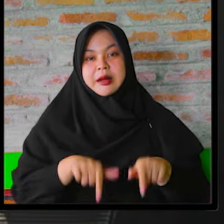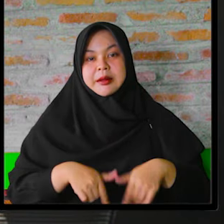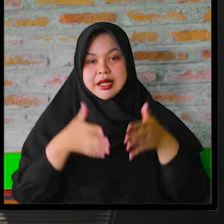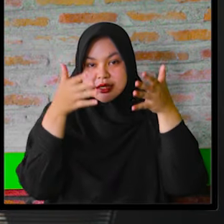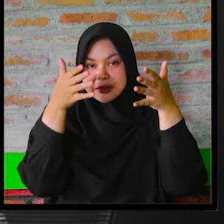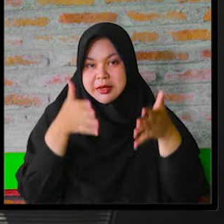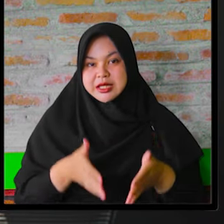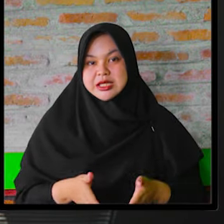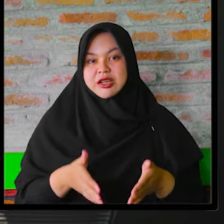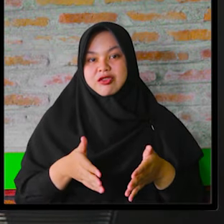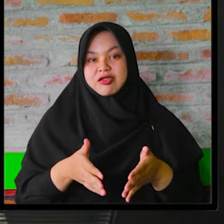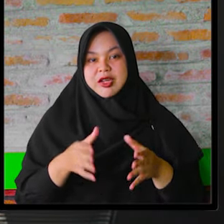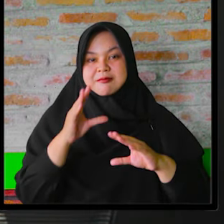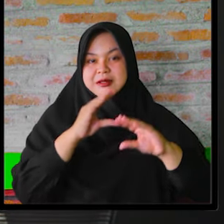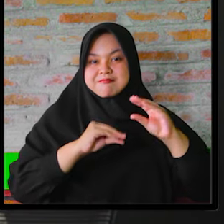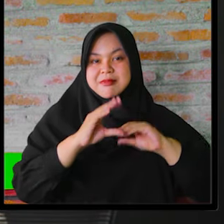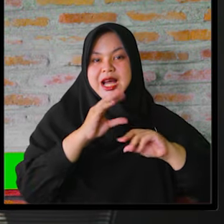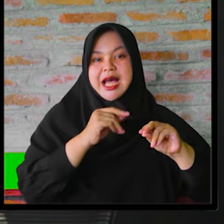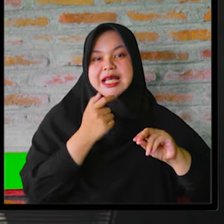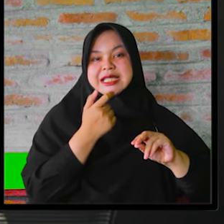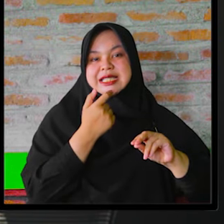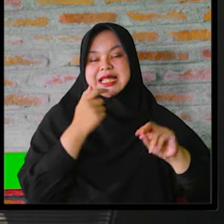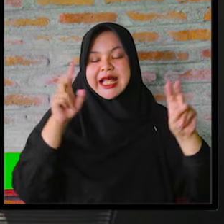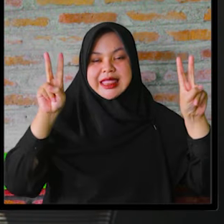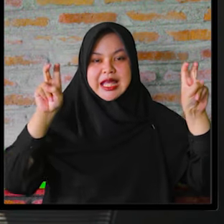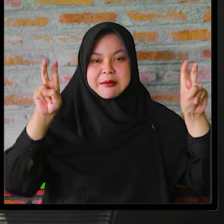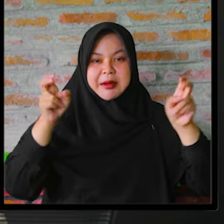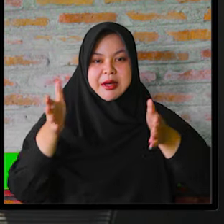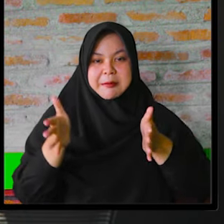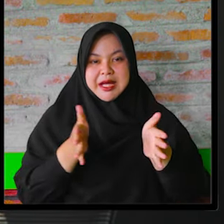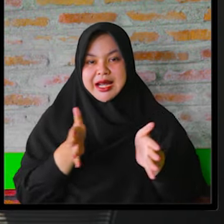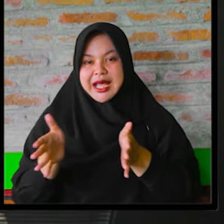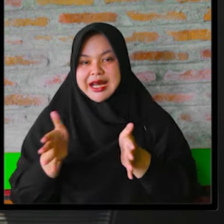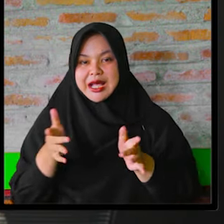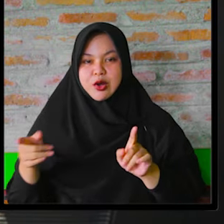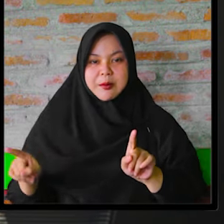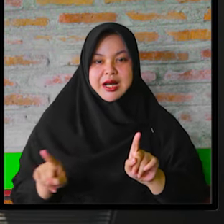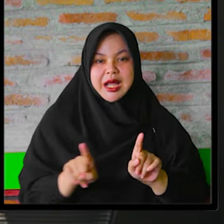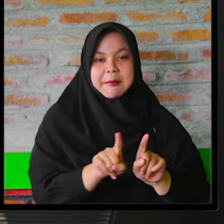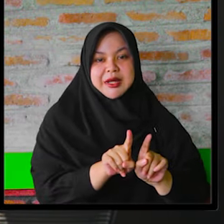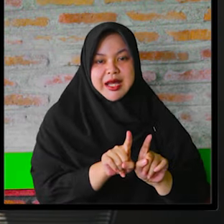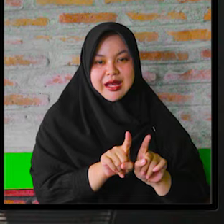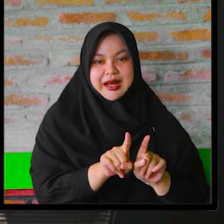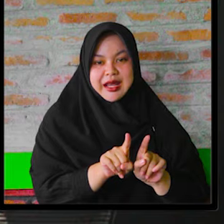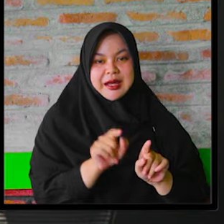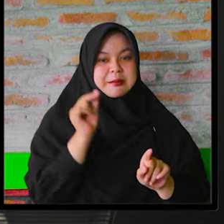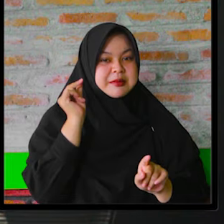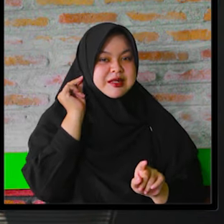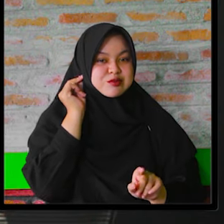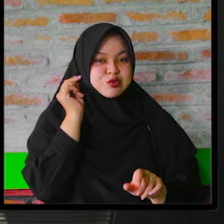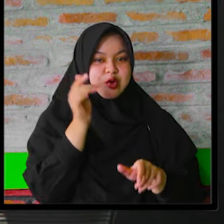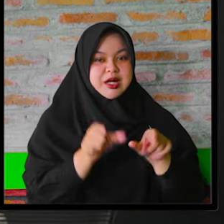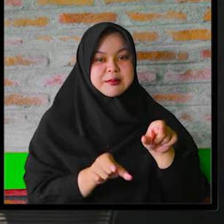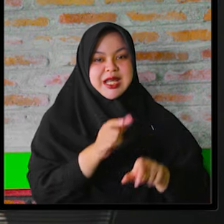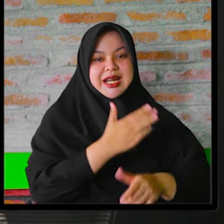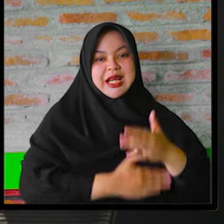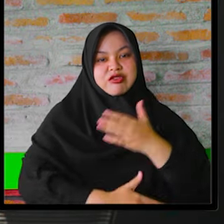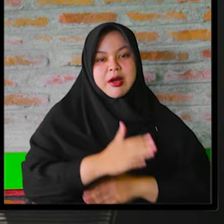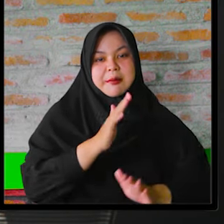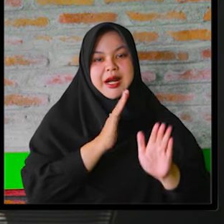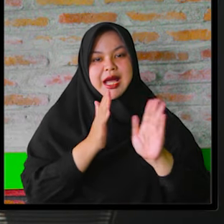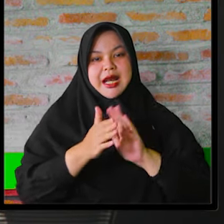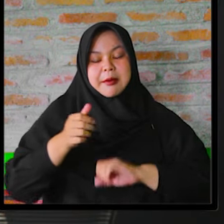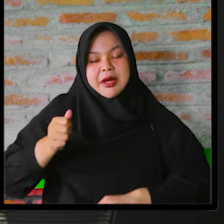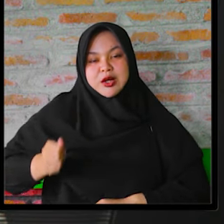mengangkat ee tema terkait penanganan atau pendampingan terhadap perempuan di faabel berhadapan dengan hukum